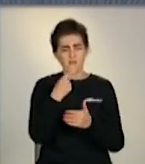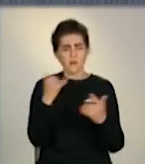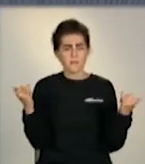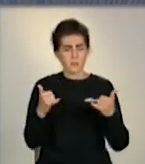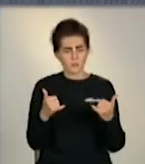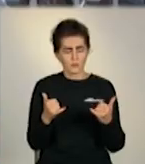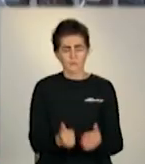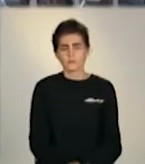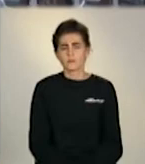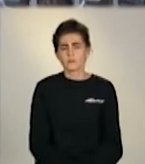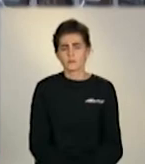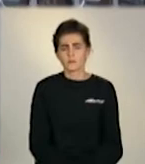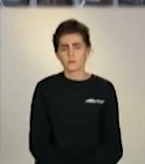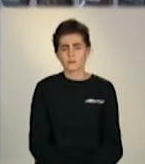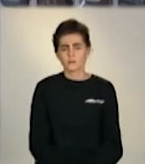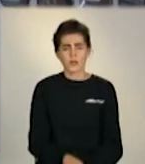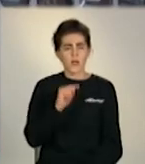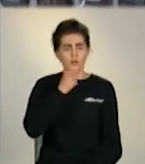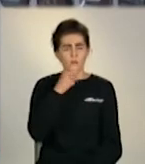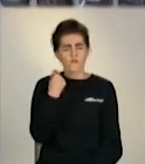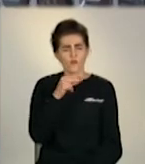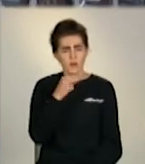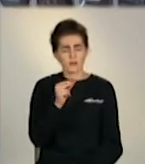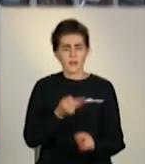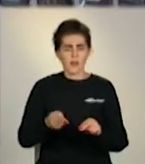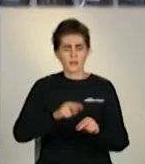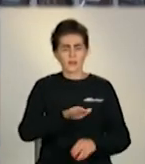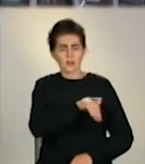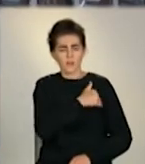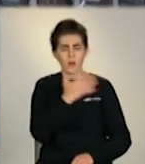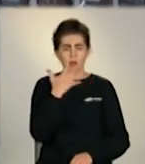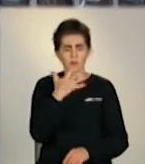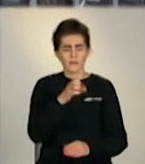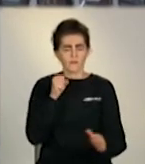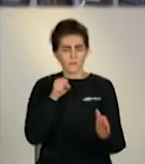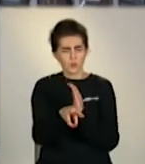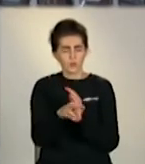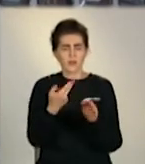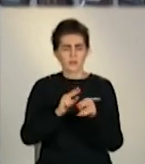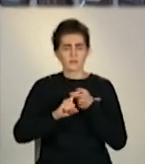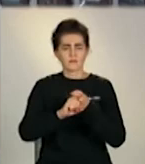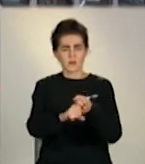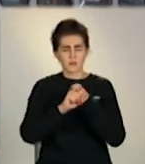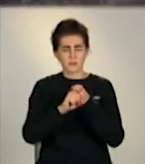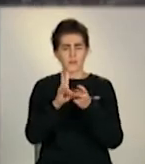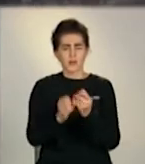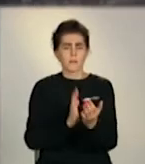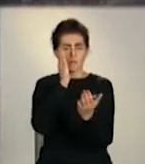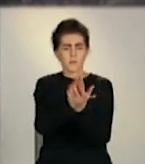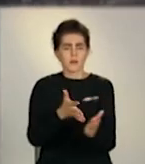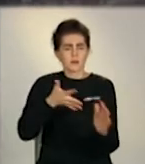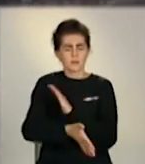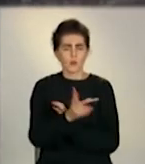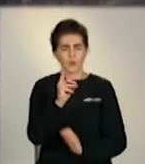металурги. Економічний ефект, звісно ж, температура гарячого дуття впливає напрямую на расход